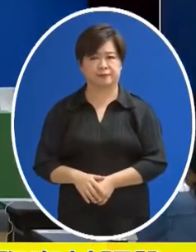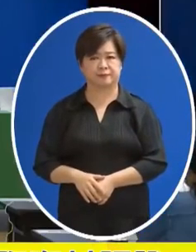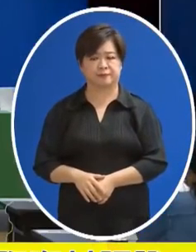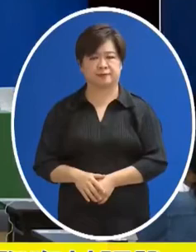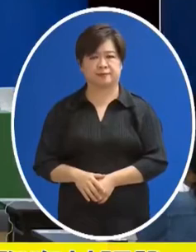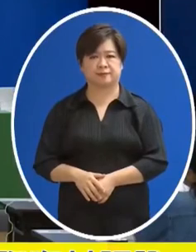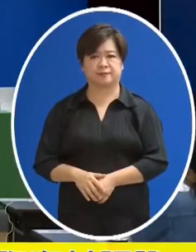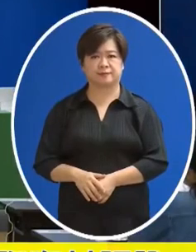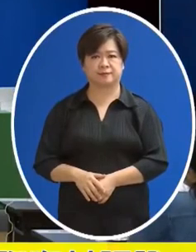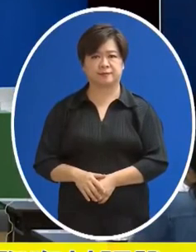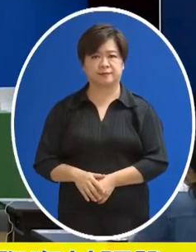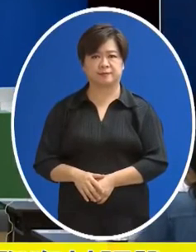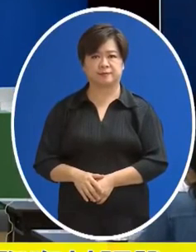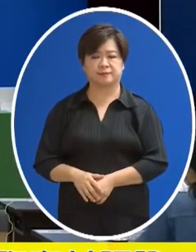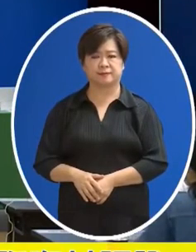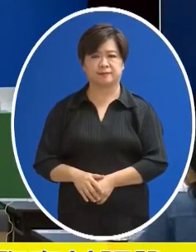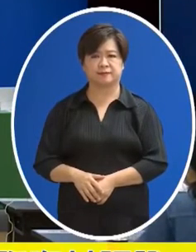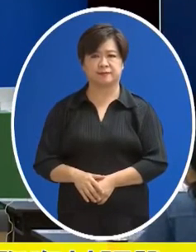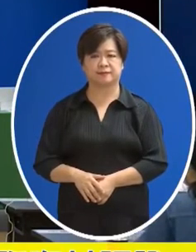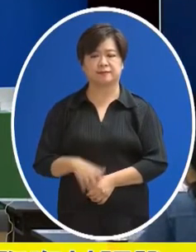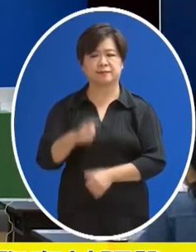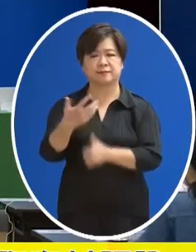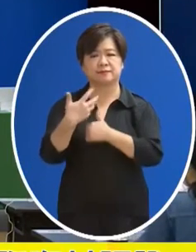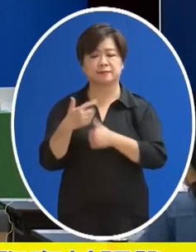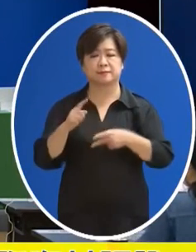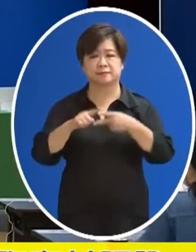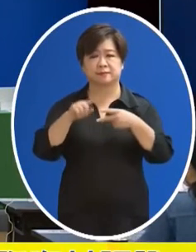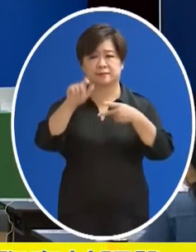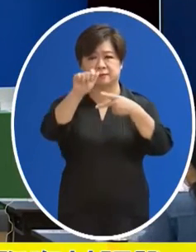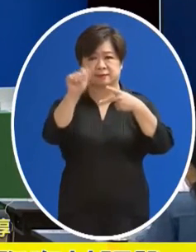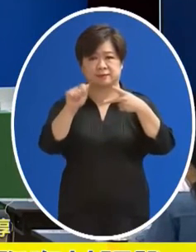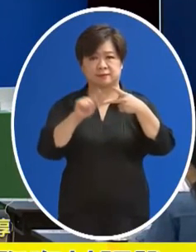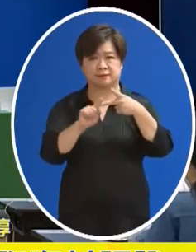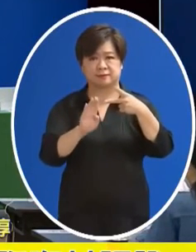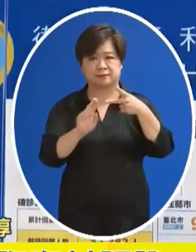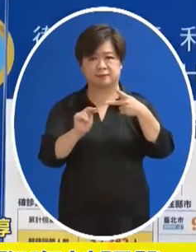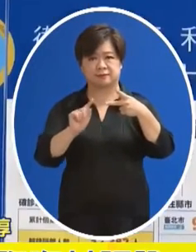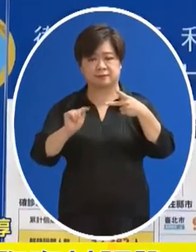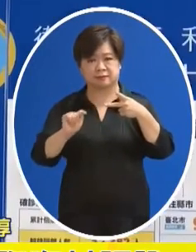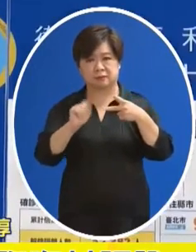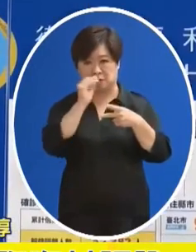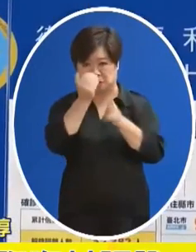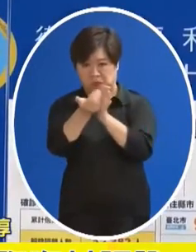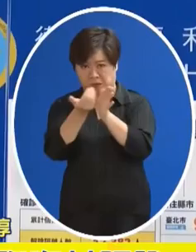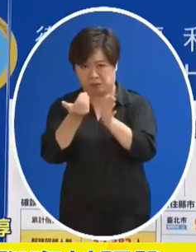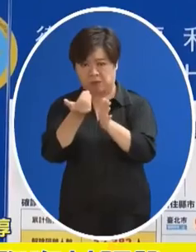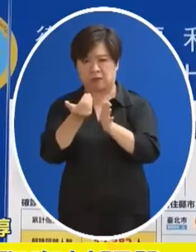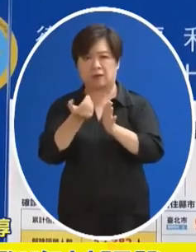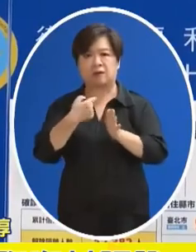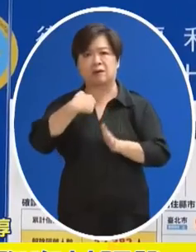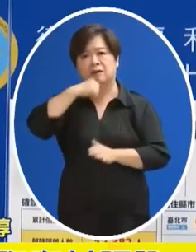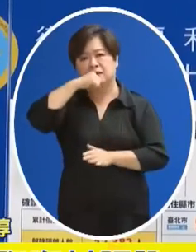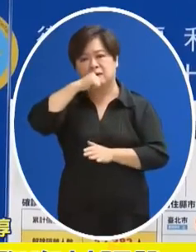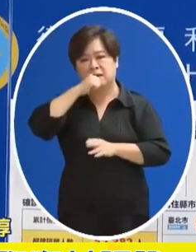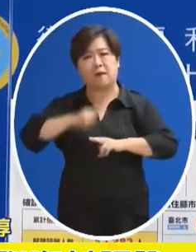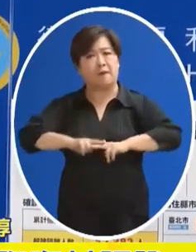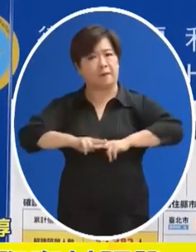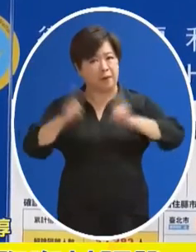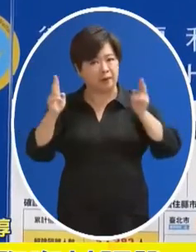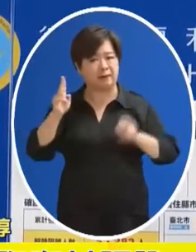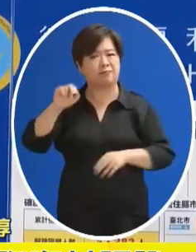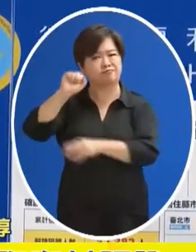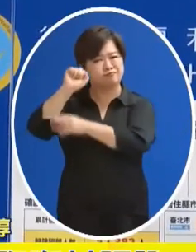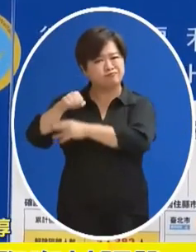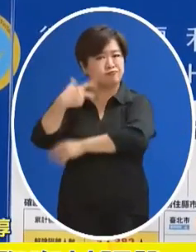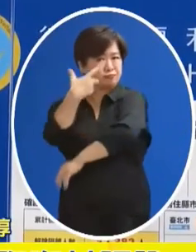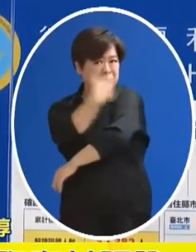来， 好，有关于 AZ 加 BNT 会不会更早就开始在国内实施这样的混打的一